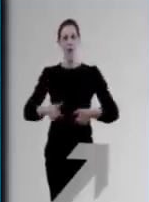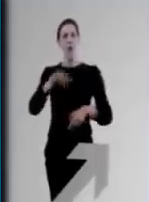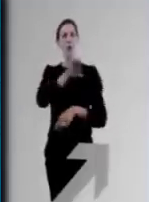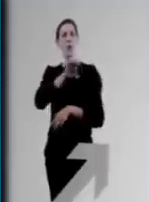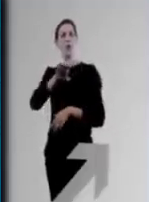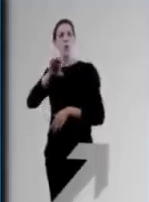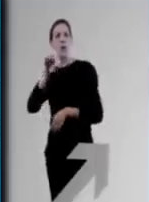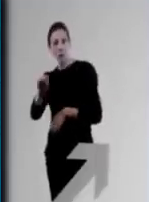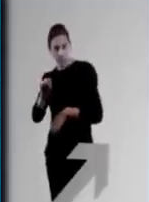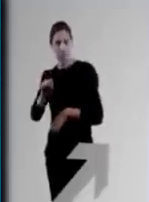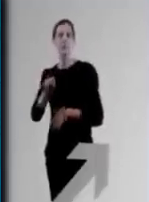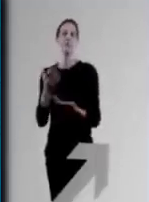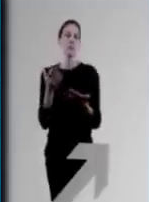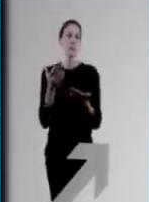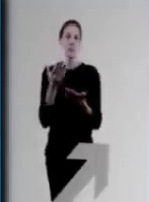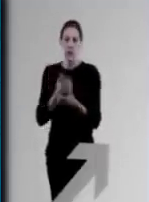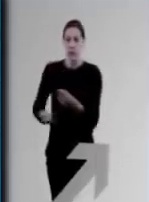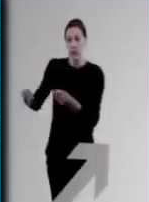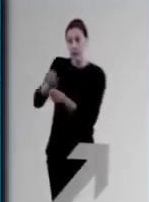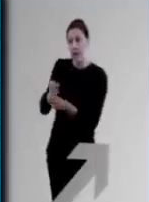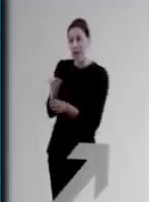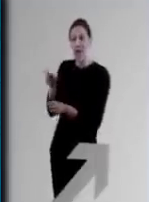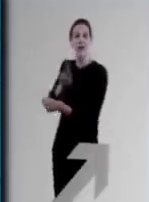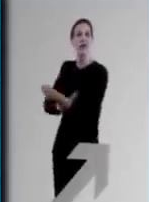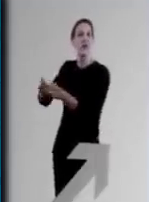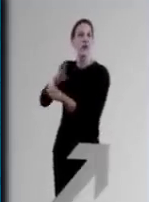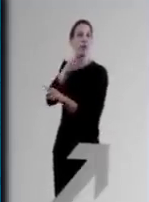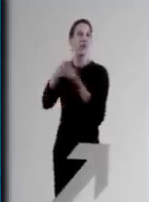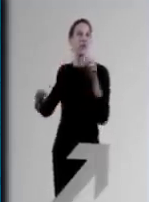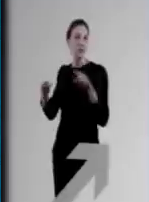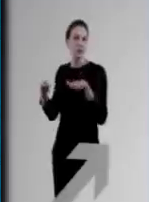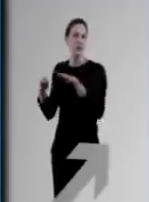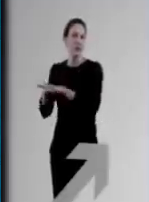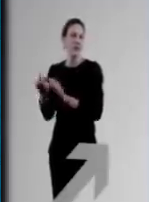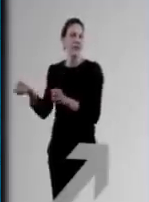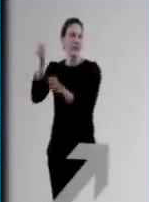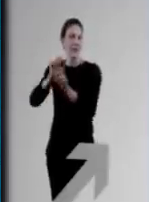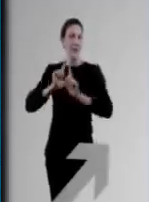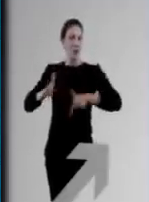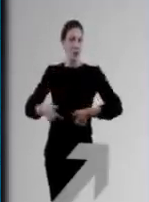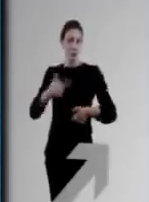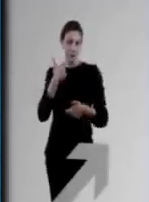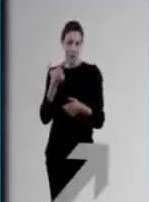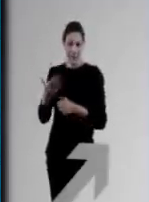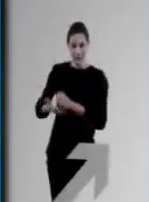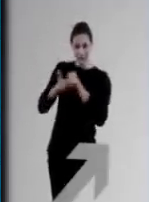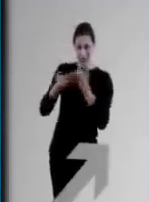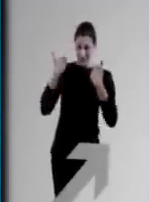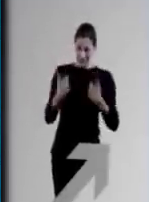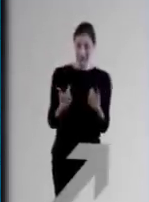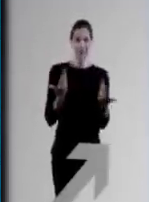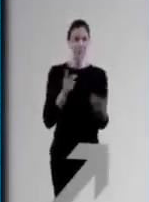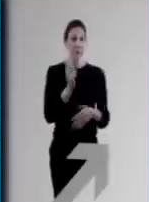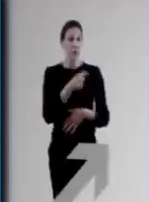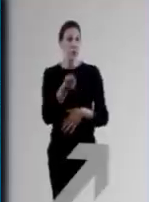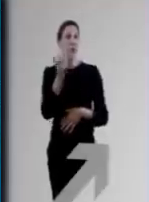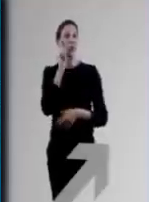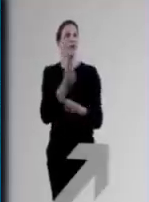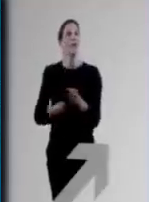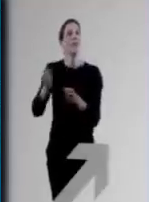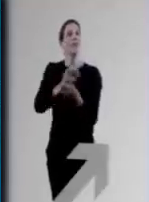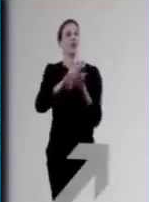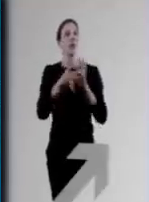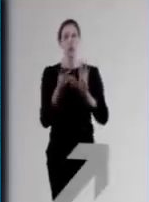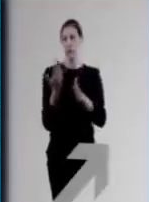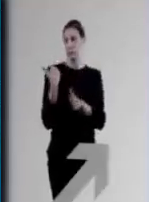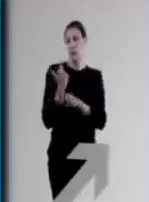de l'entrepreneuriat en économie sociale, qui a été donc en partie créée par la région Languedoc-Roussillon. Donc là, j'ai été directement aidé en tant qu'entrepreneur, puisqu'on a